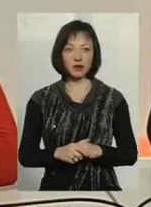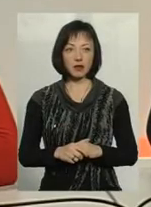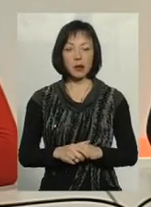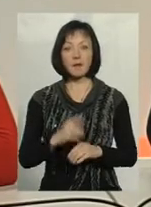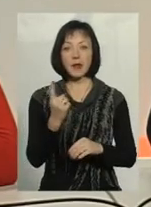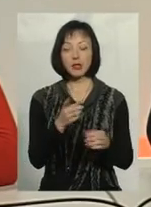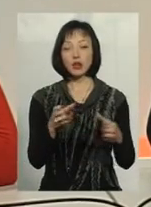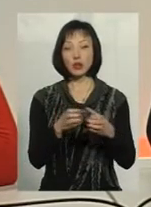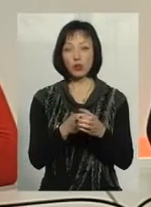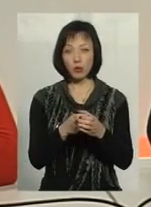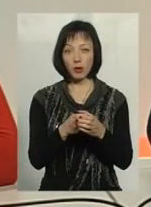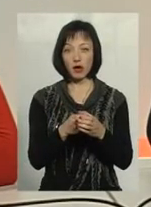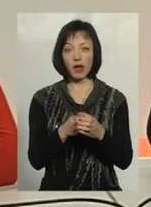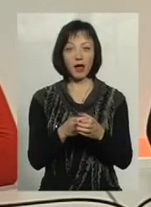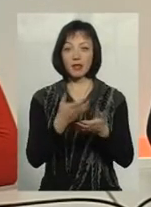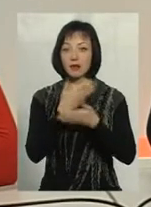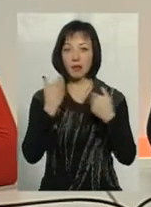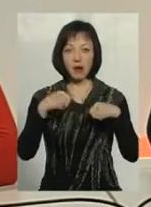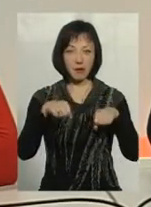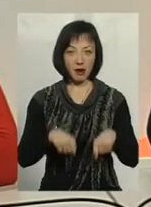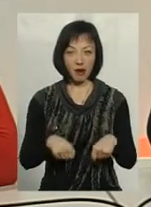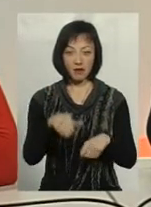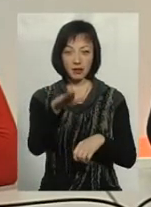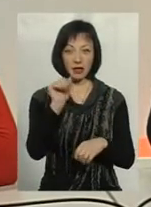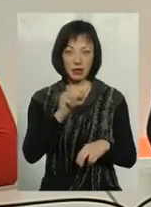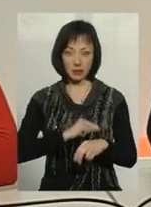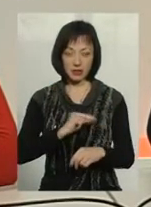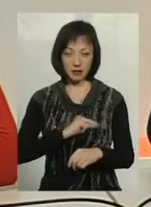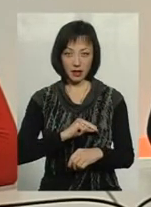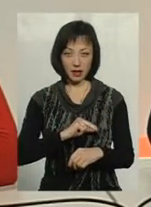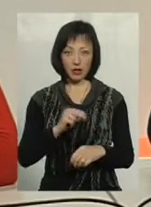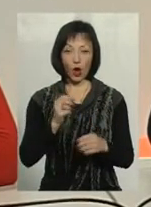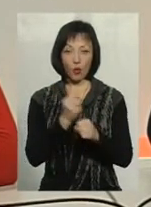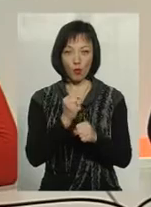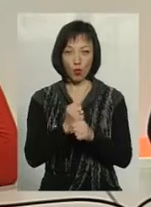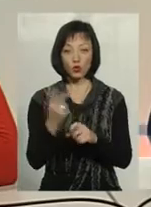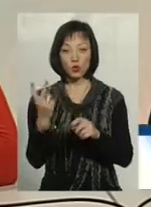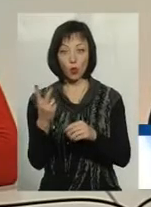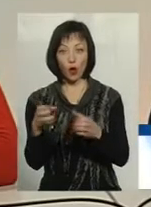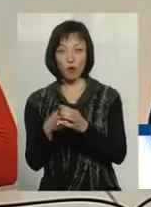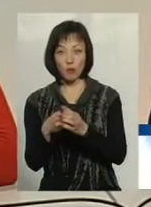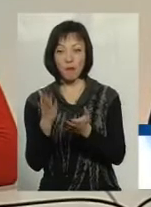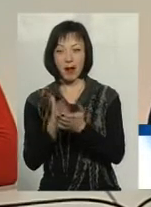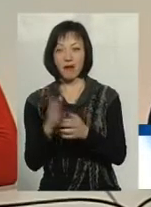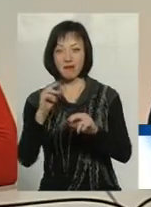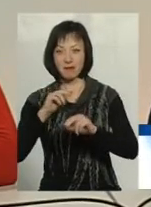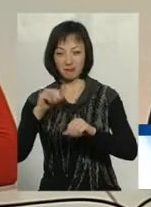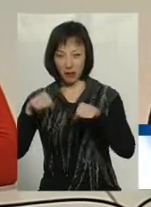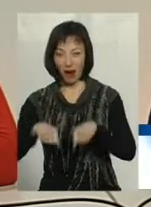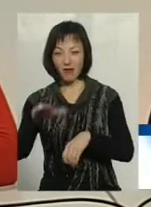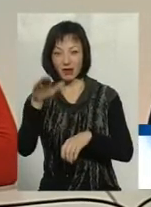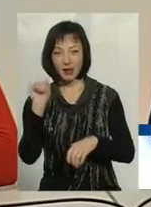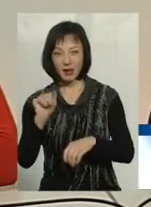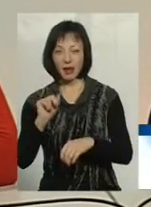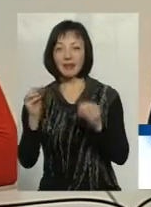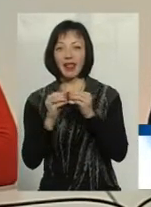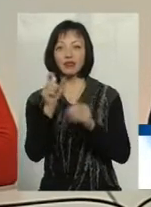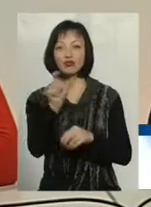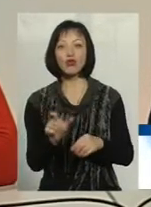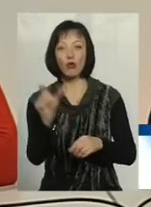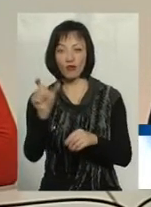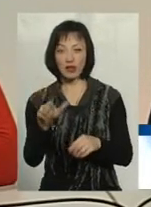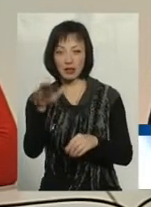присутня, я завжди це кажу, що від того, як почуватиметься бізнес в регіонах, від того буде залежати